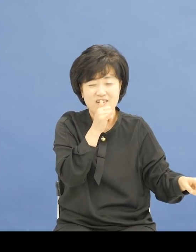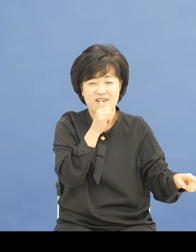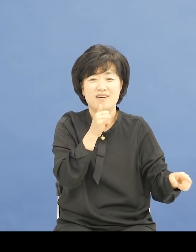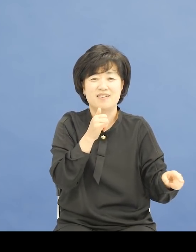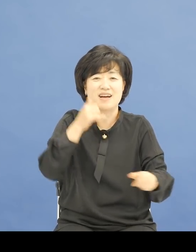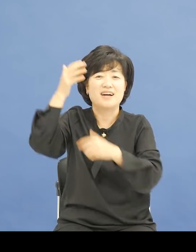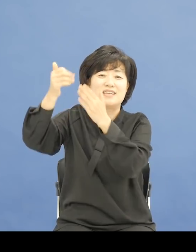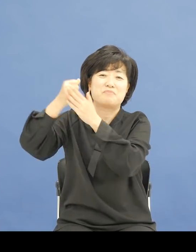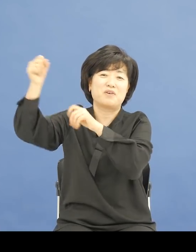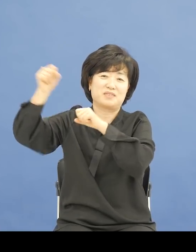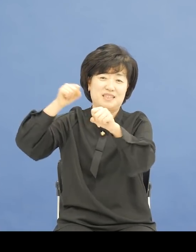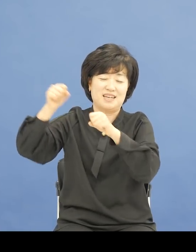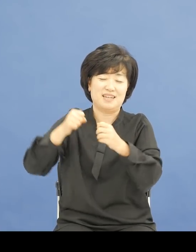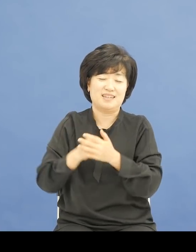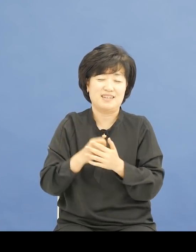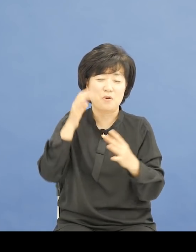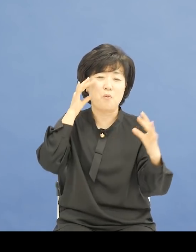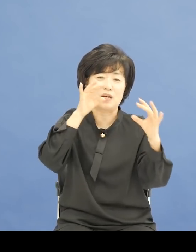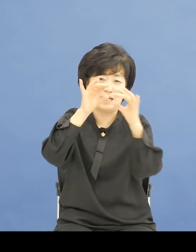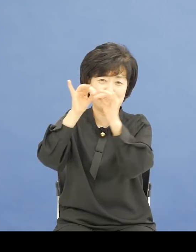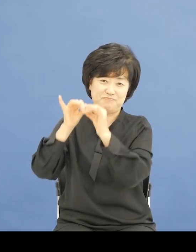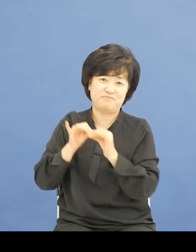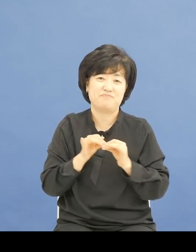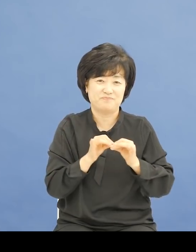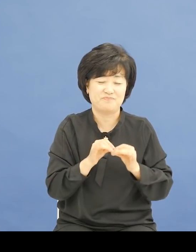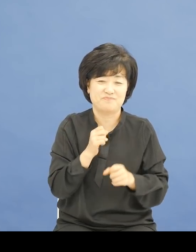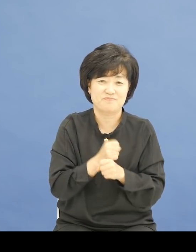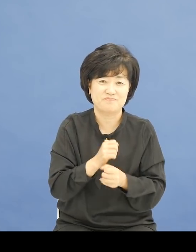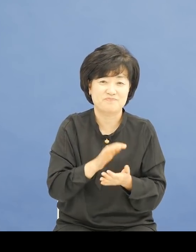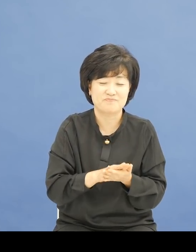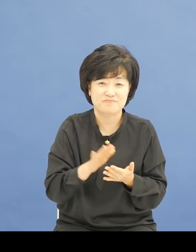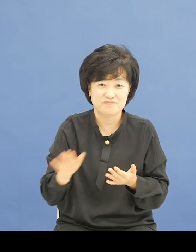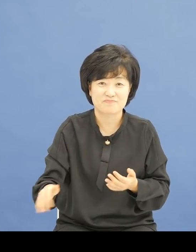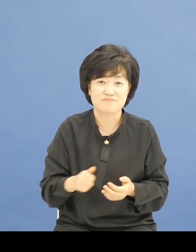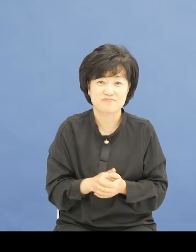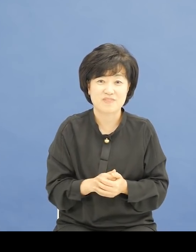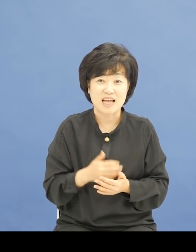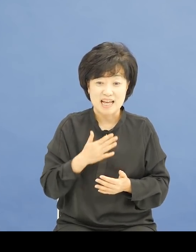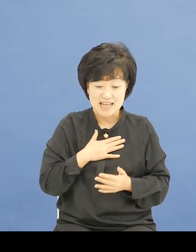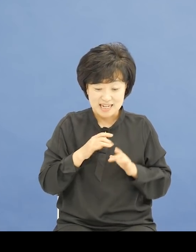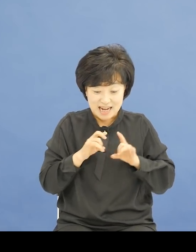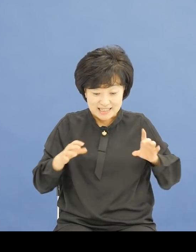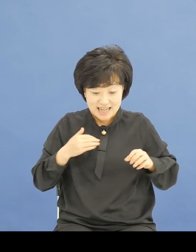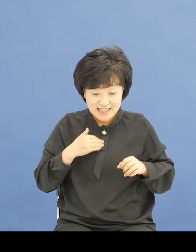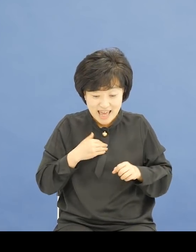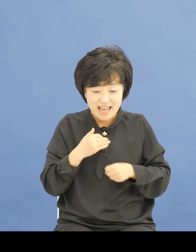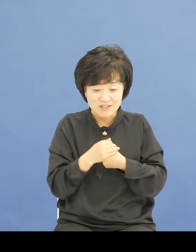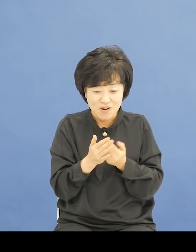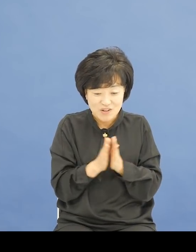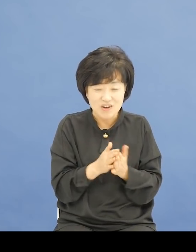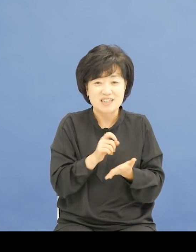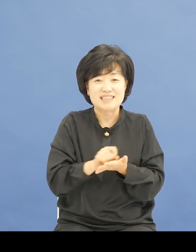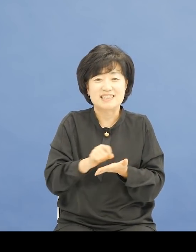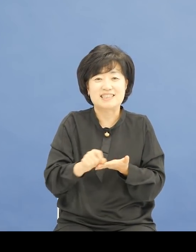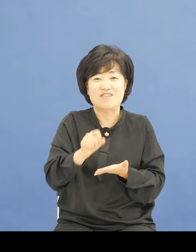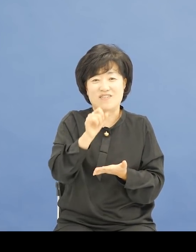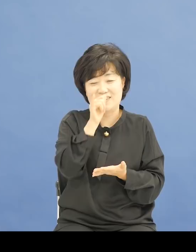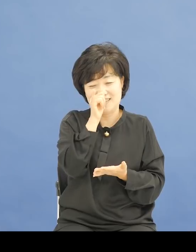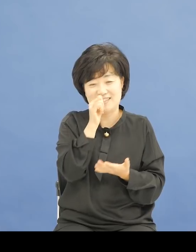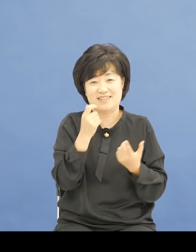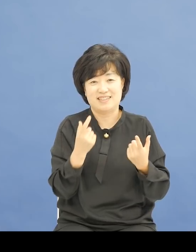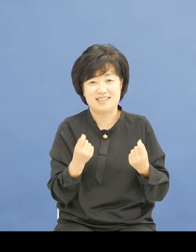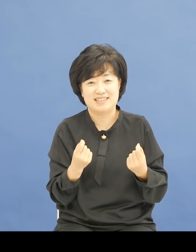성도님들이 또 공감을 하시리라 생각이 들고요. 아마 모든 분들이 우리 전 작가님뿐만 아니라 각자 자기의 성경을 써가고 있다라는 생각이